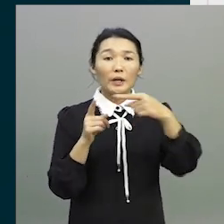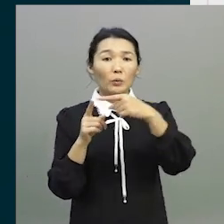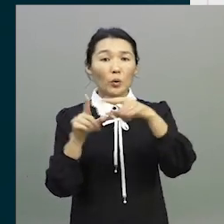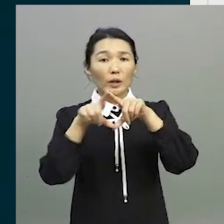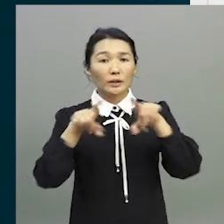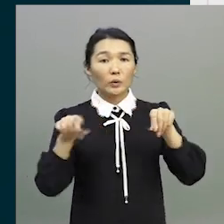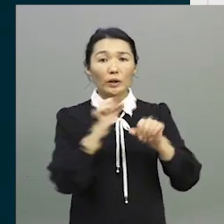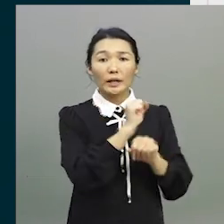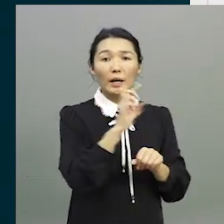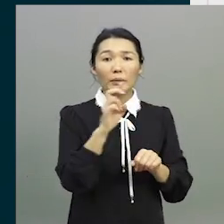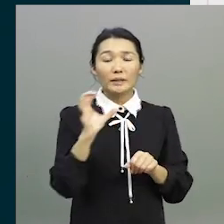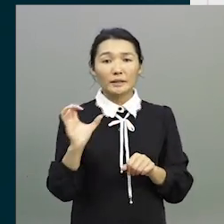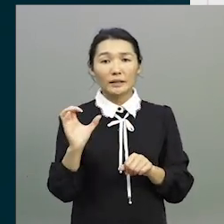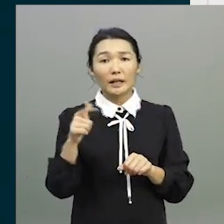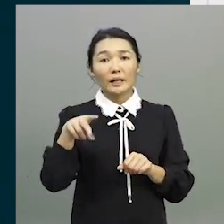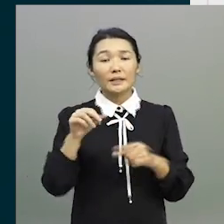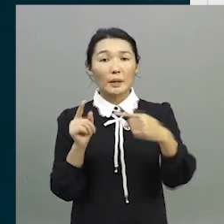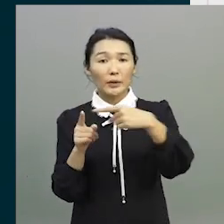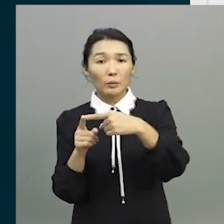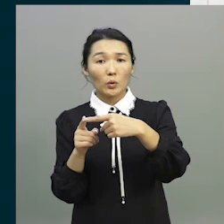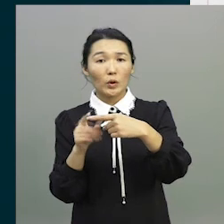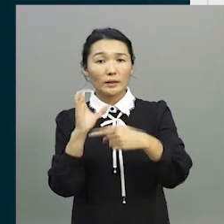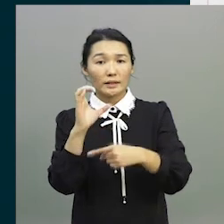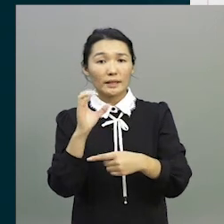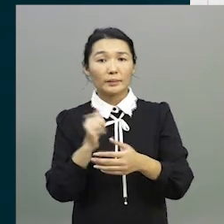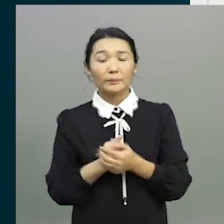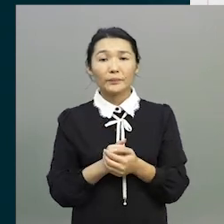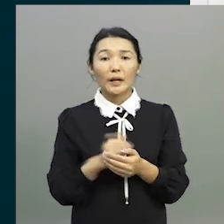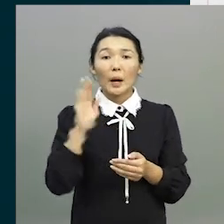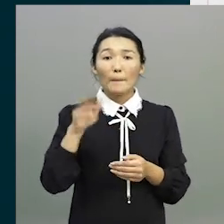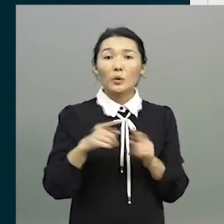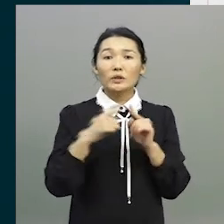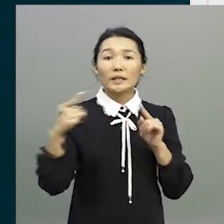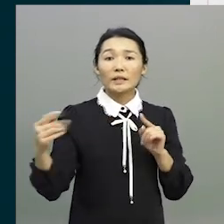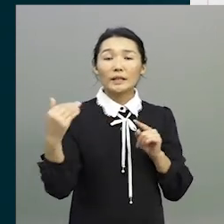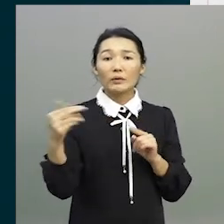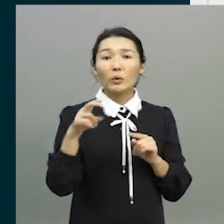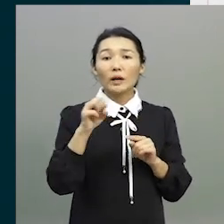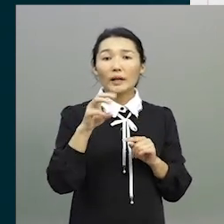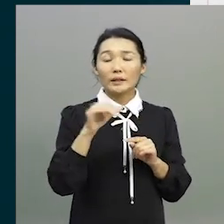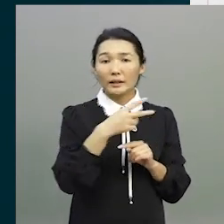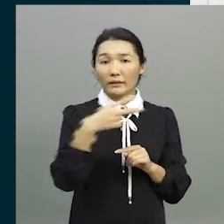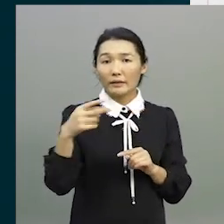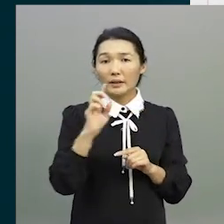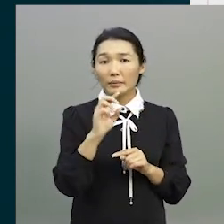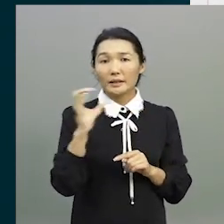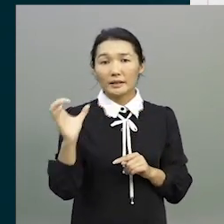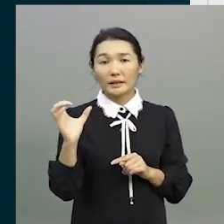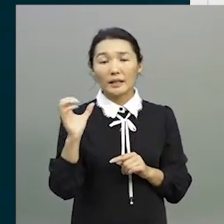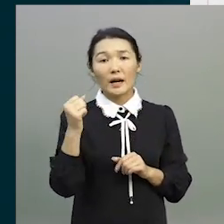где прямой угол это угол c пусть длины его катетов равны bc а